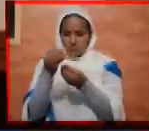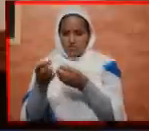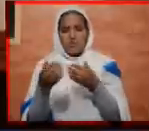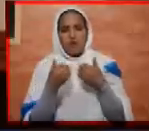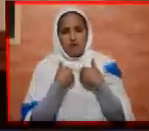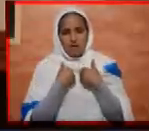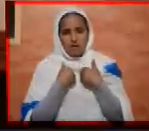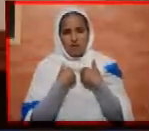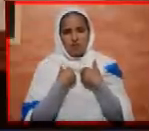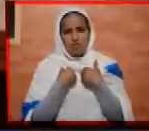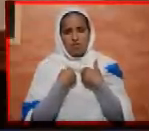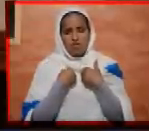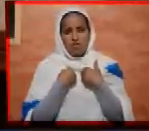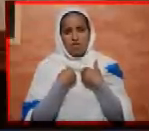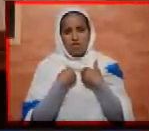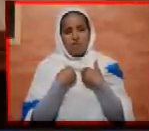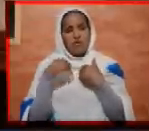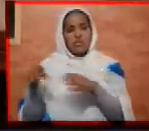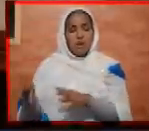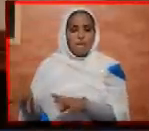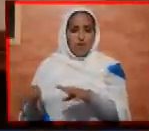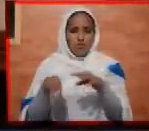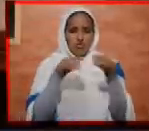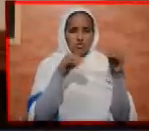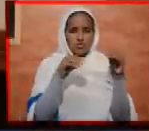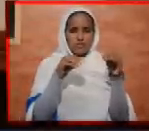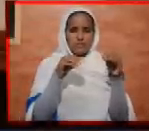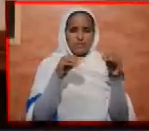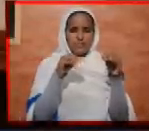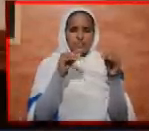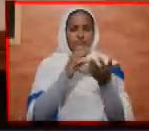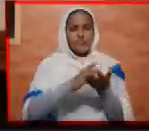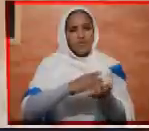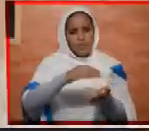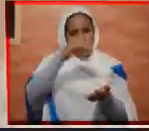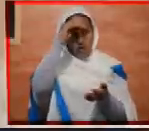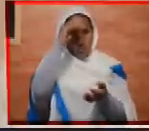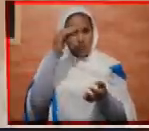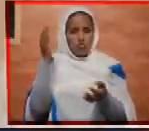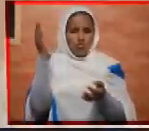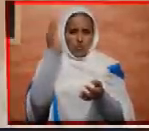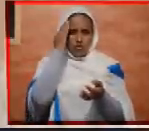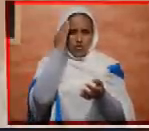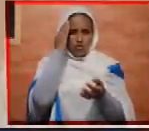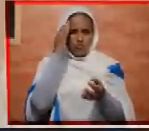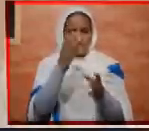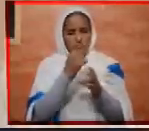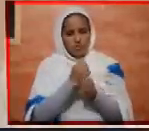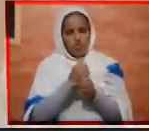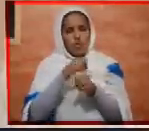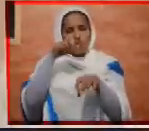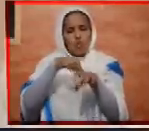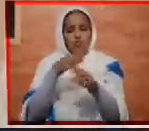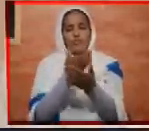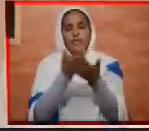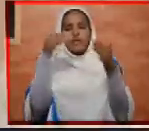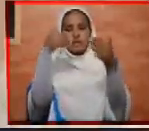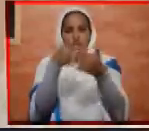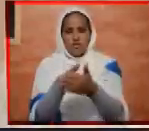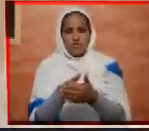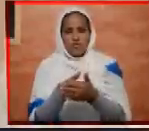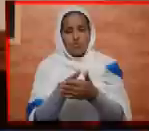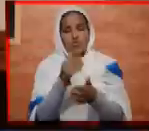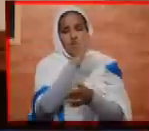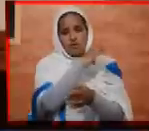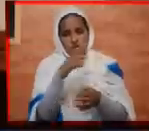ምክንያቱም ሁለት ነገሮች አሉ እዚህ። አንደኛ ተምሮ ለቁም ነገር ይደርሳል። ሁለተኛ